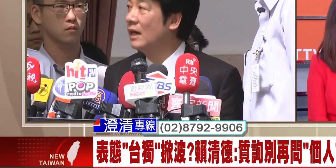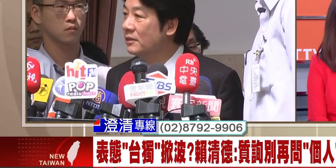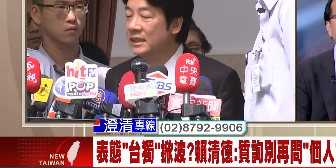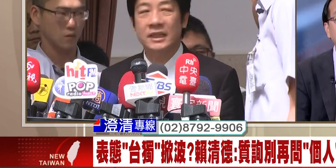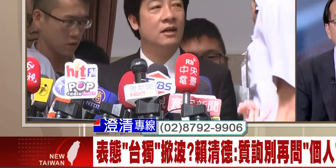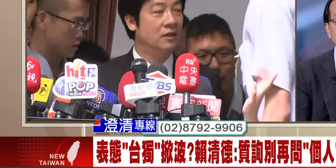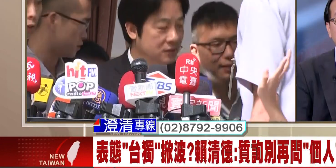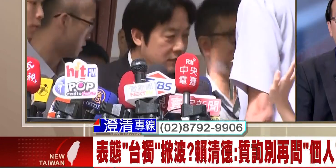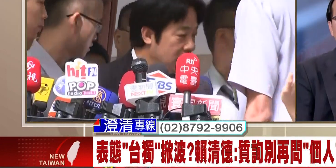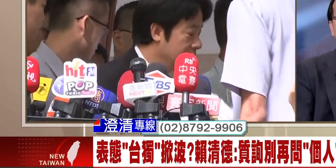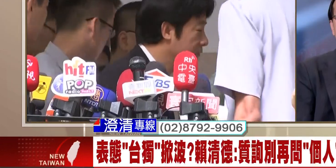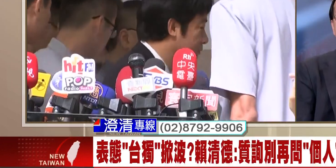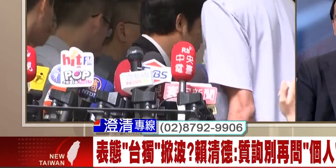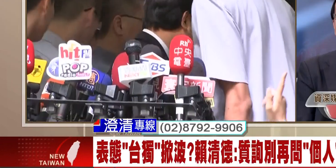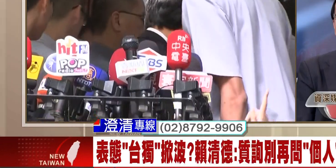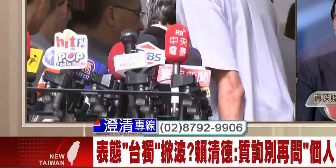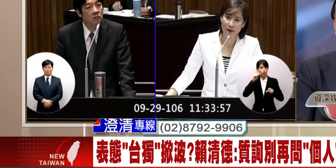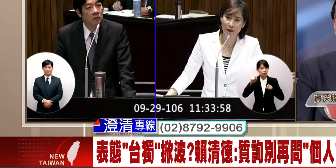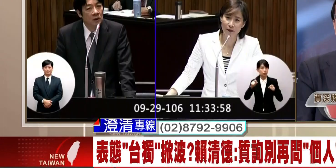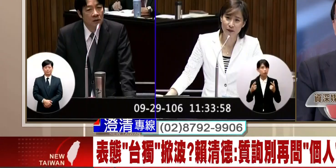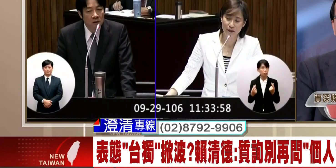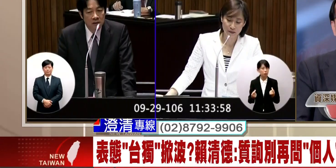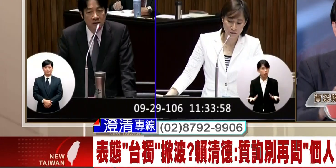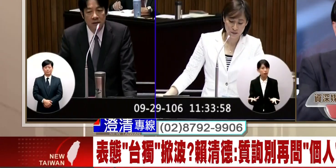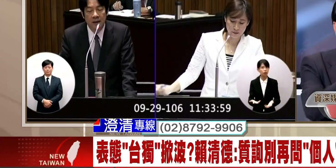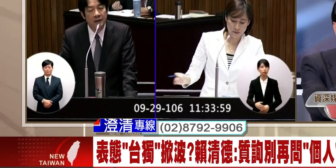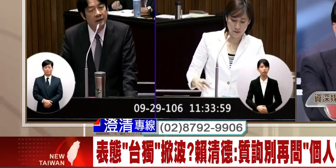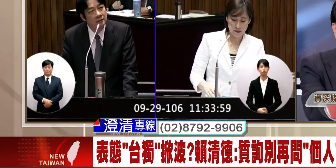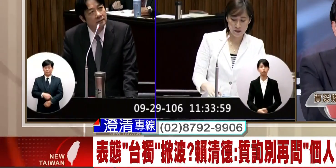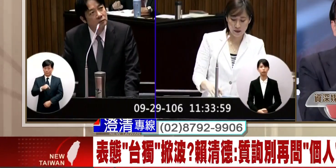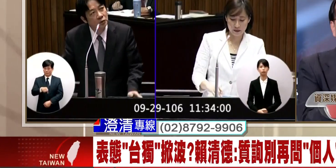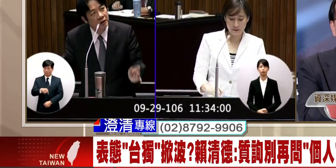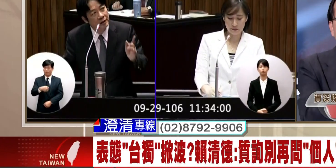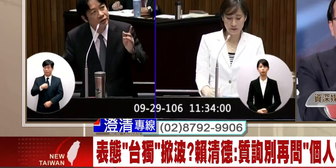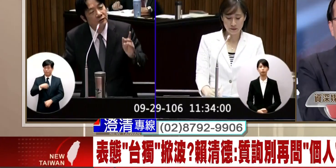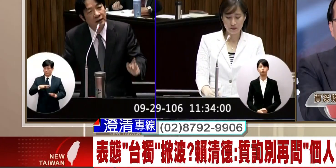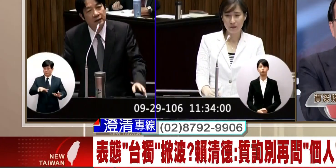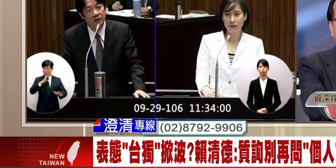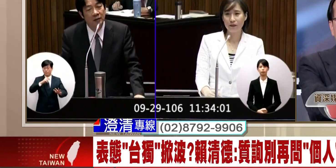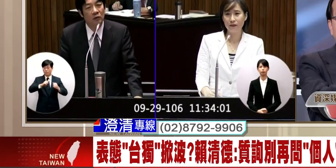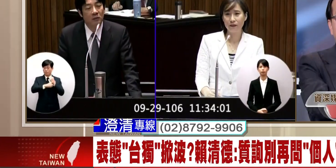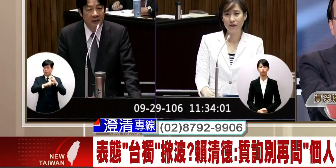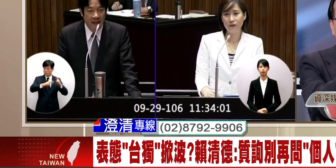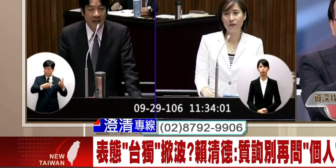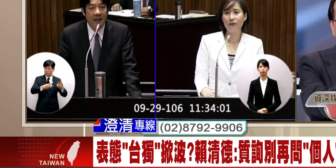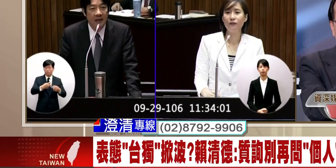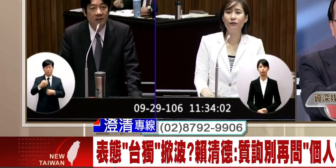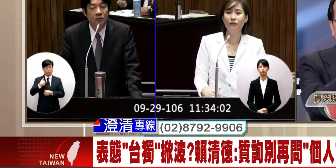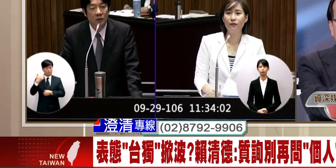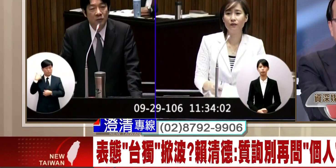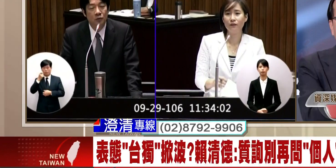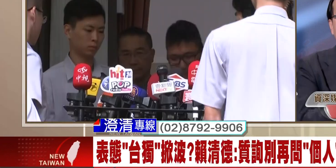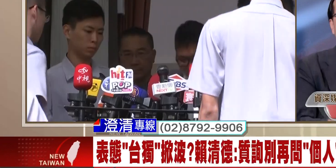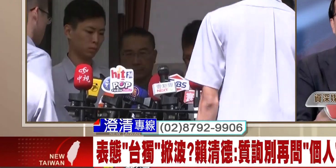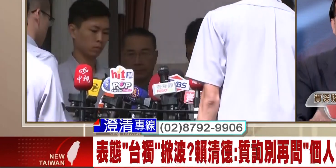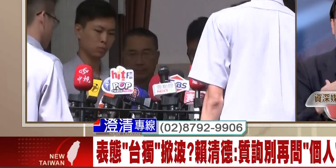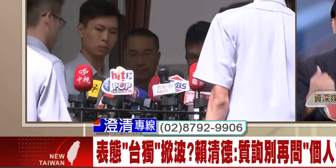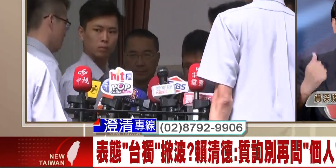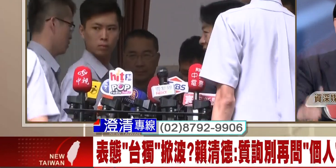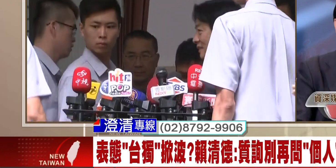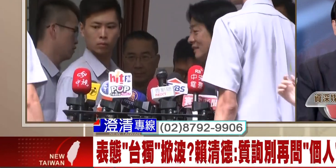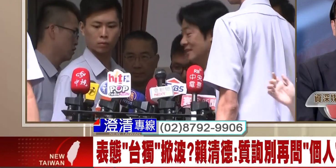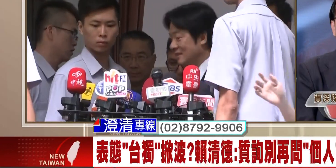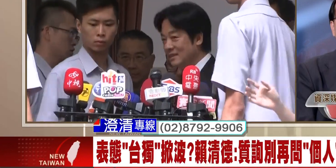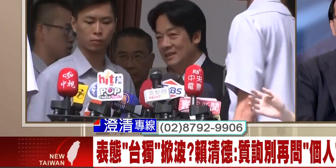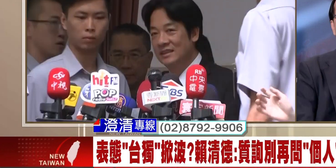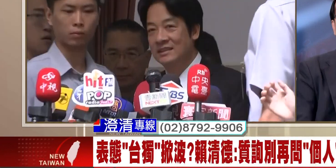他在对岸的中国也讲这样的话不是吗？他到对岸去的时候敢在中国那个人家的土地上面讲说他主